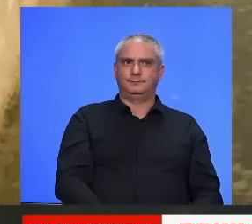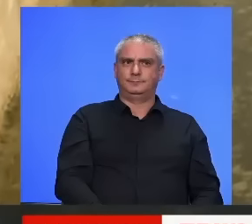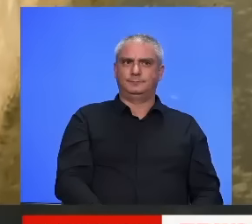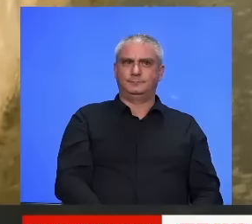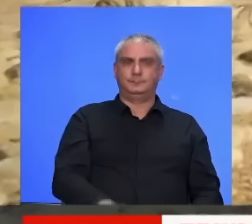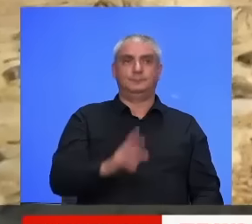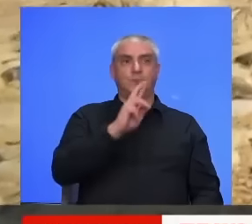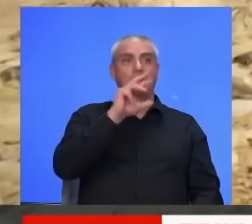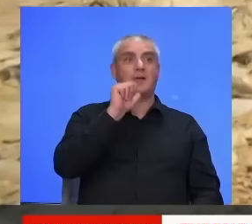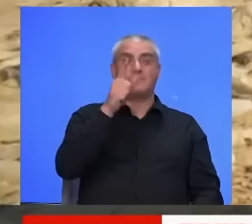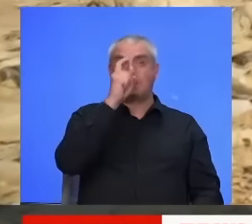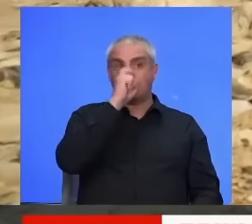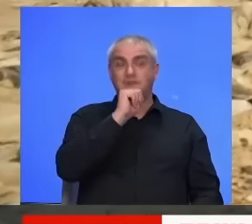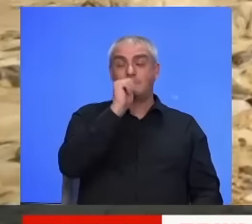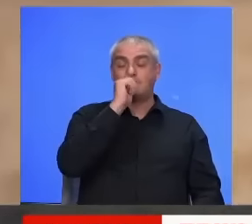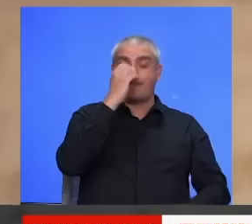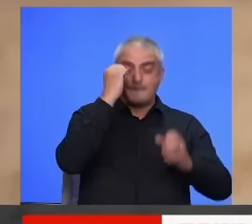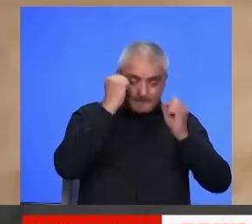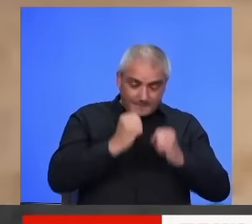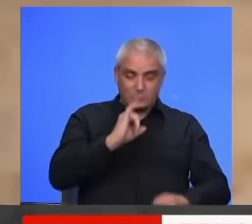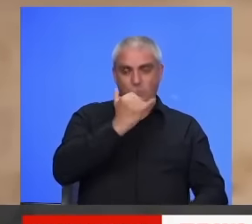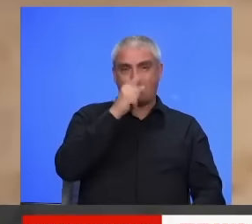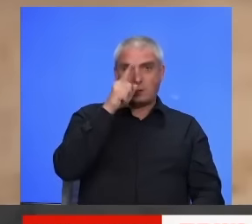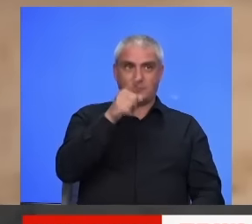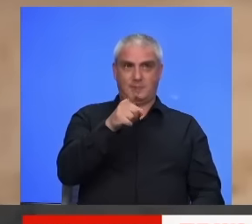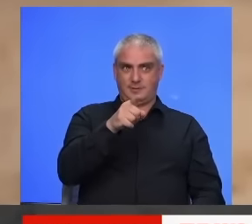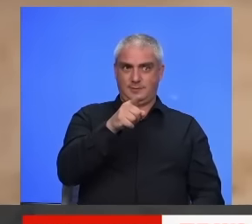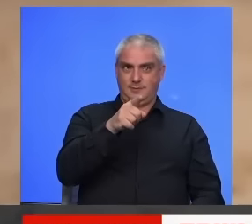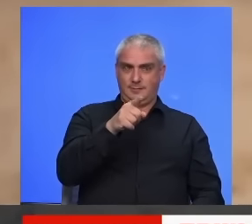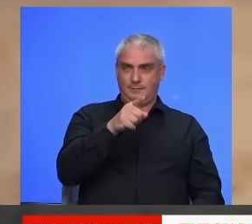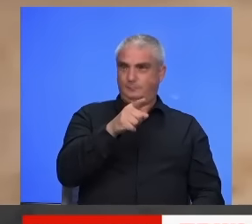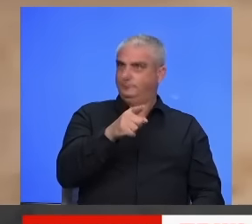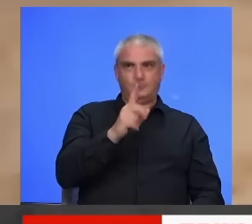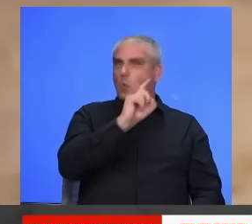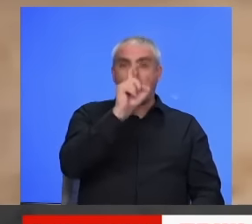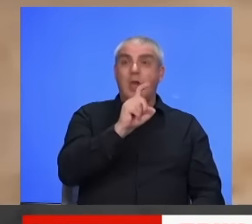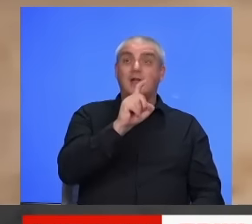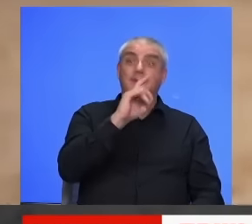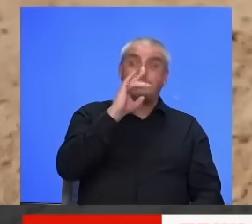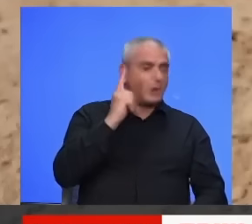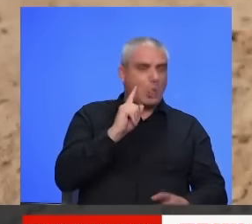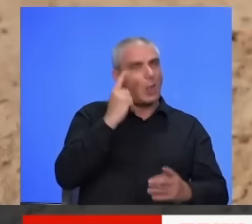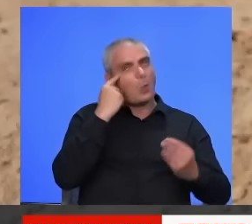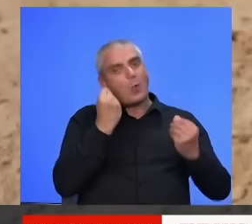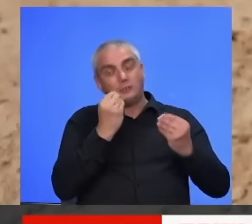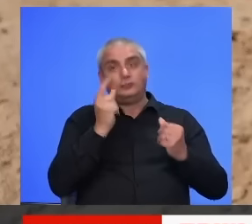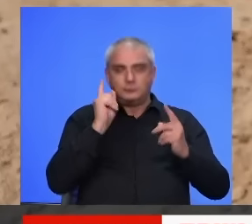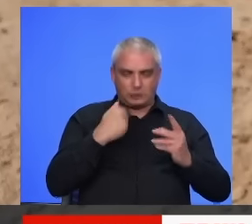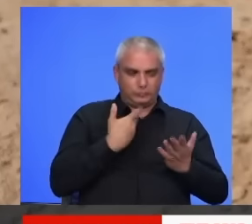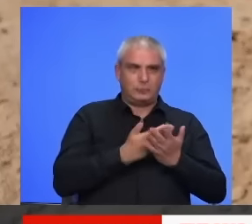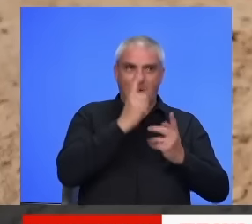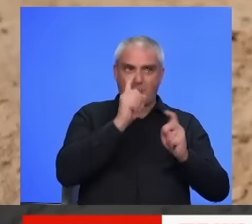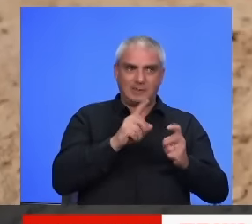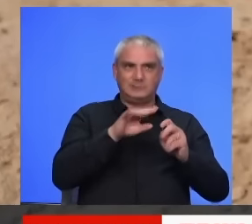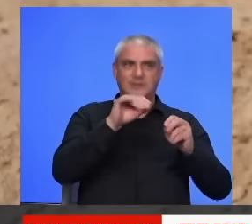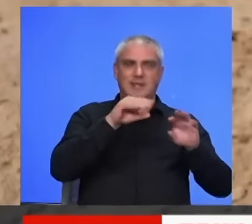רותם אמפרט מזהמת מים. בוודאות, זה לא אולי, זה לא חשש. יש לנו גז, יש לנו ים